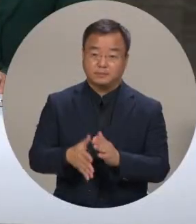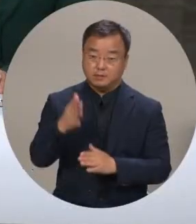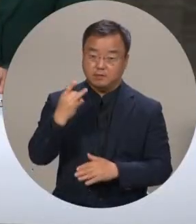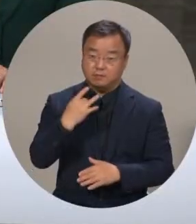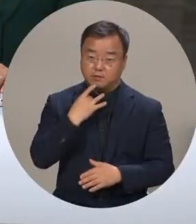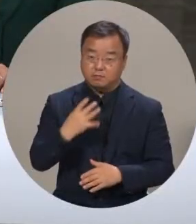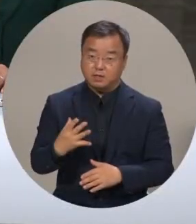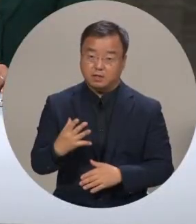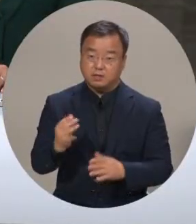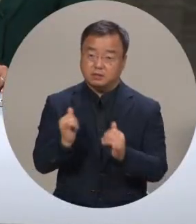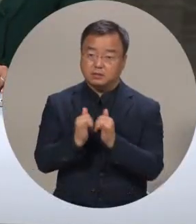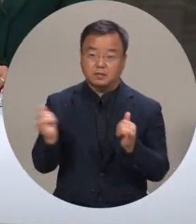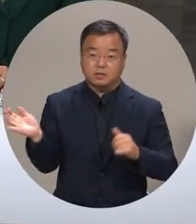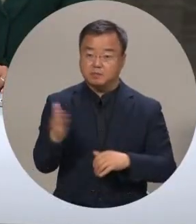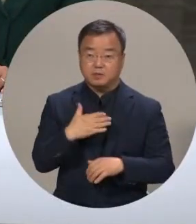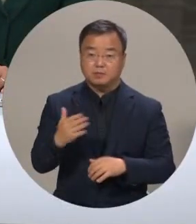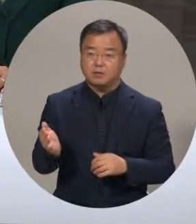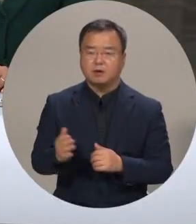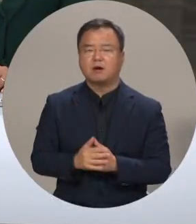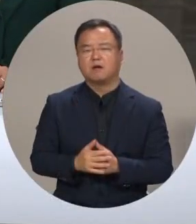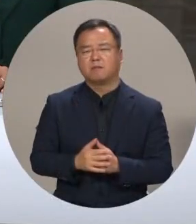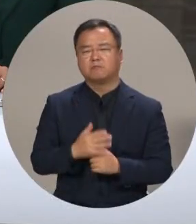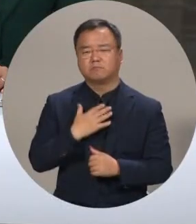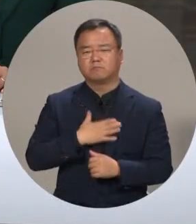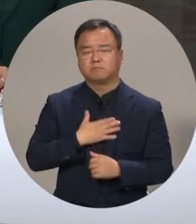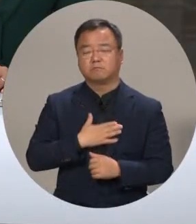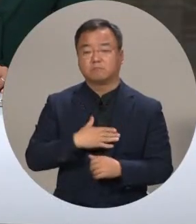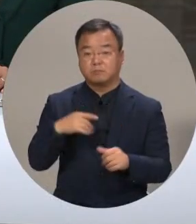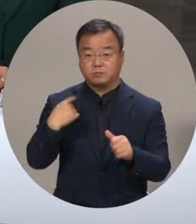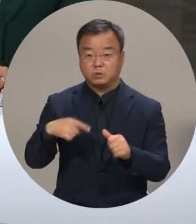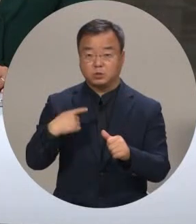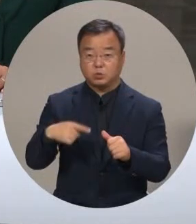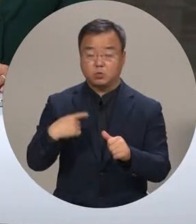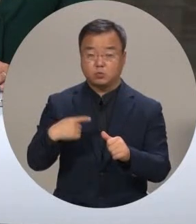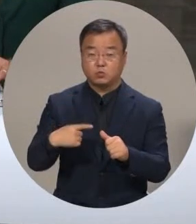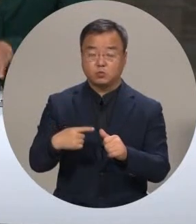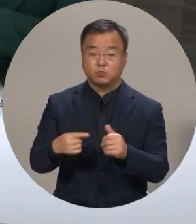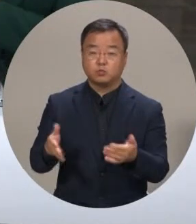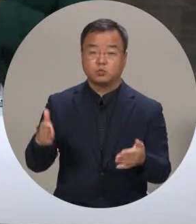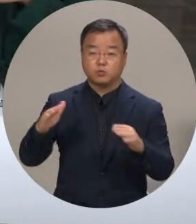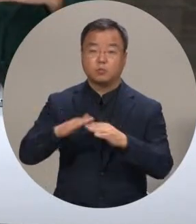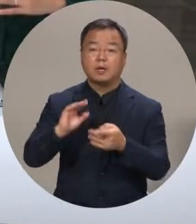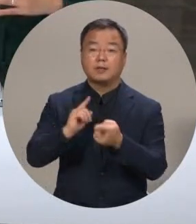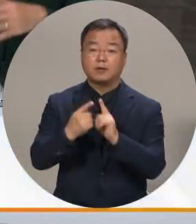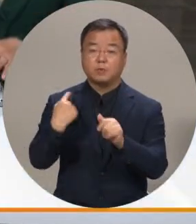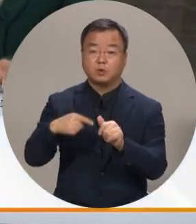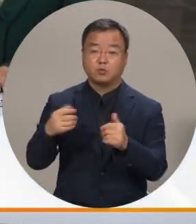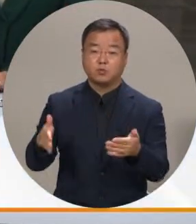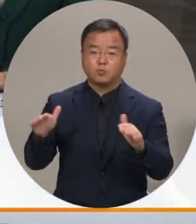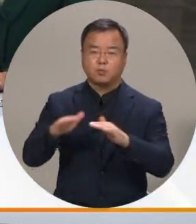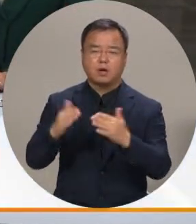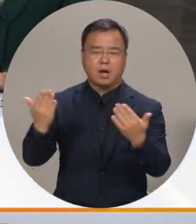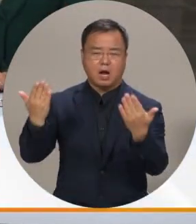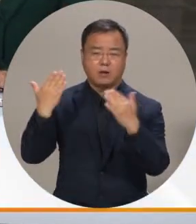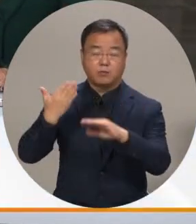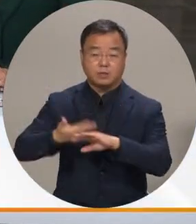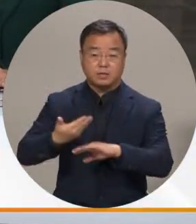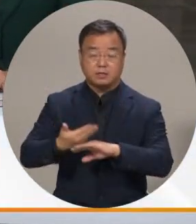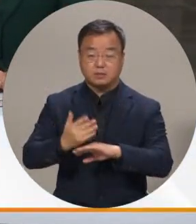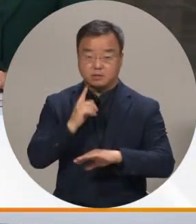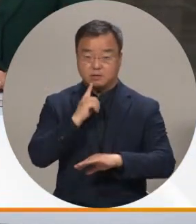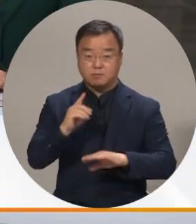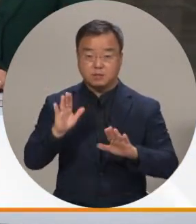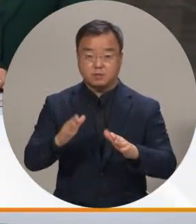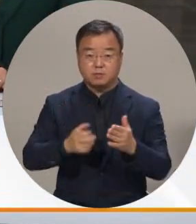사람이 사실 교육당국은 말 그대로 대한교육기관이죠 학교와는 좀 다르다는 건데 이번